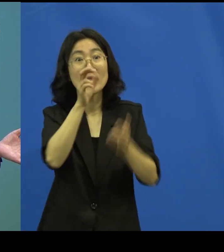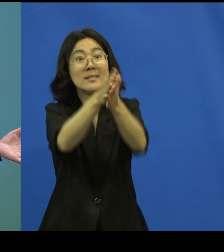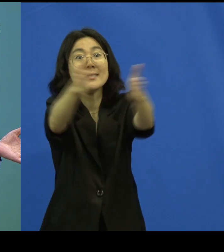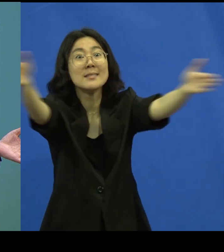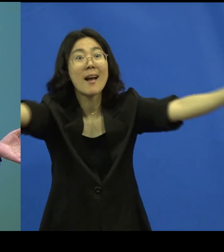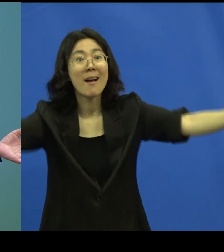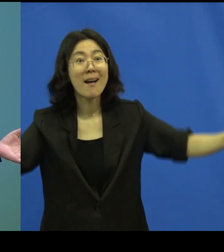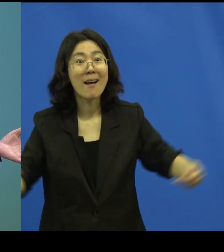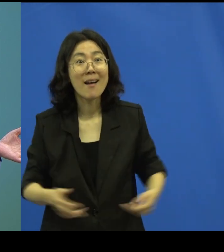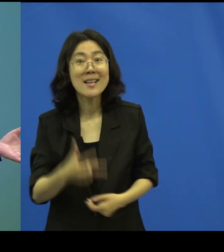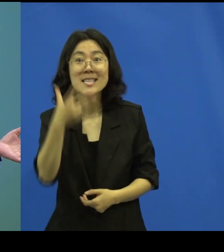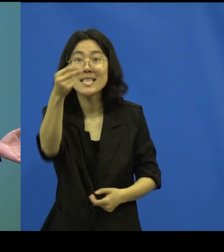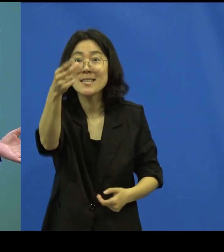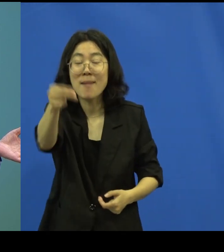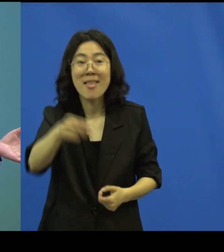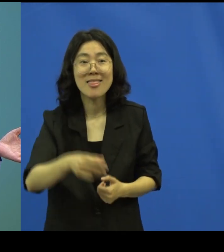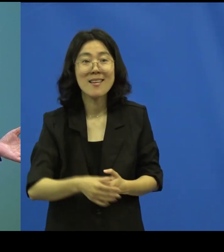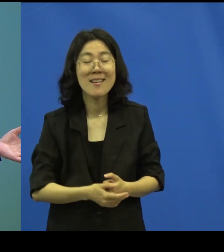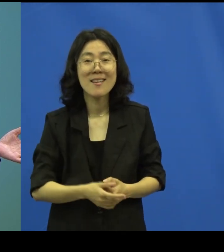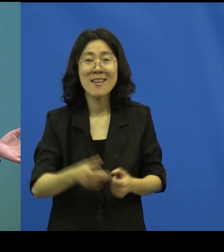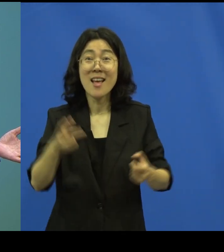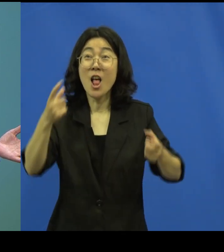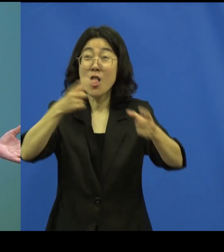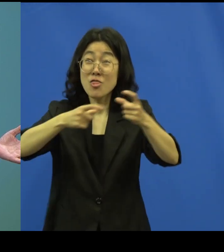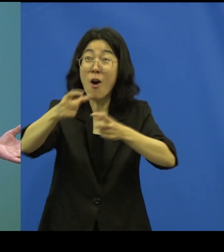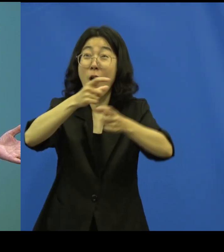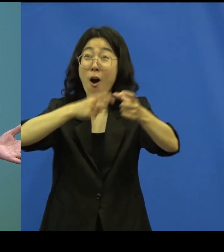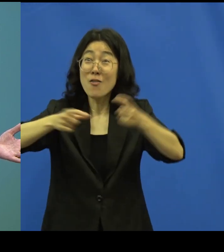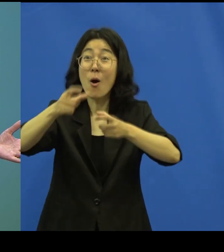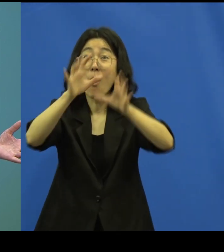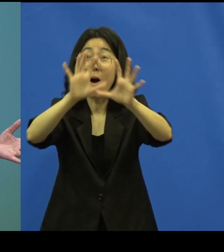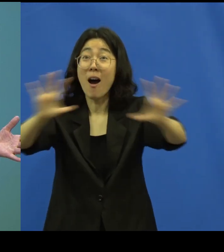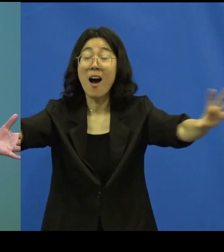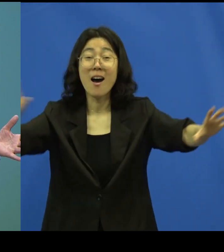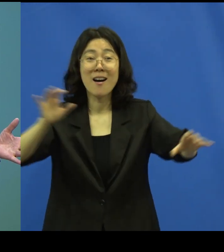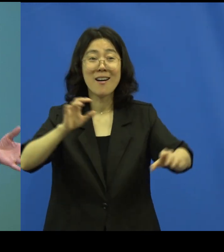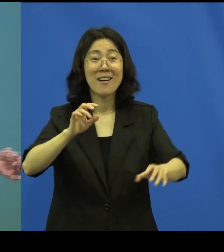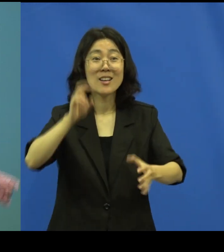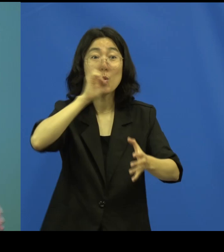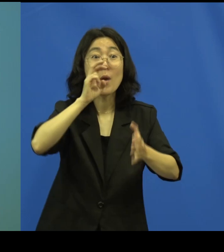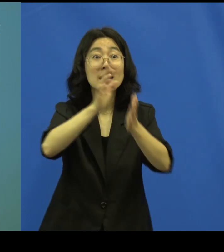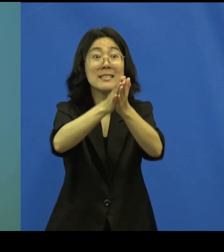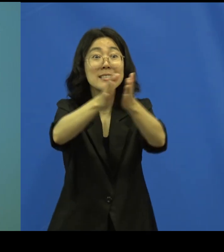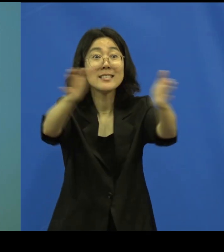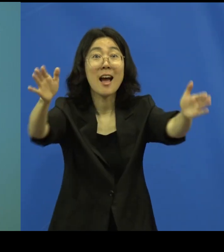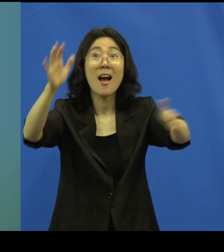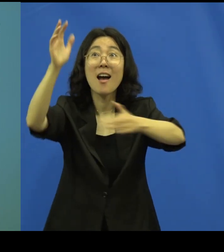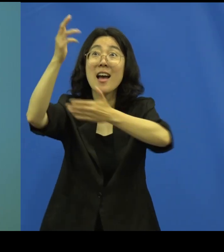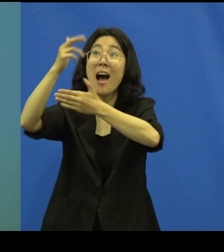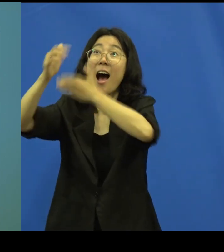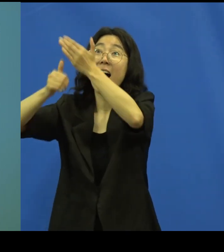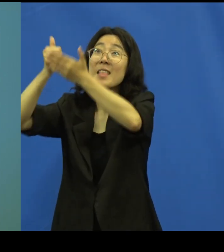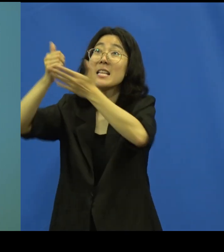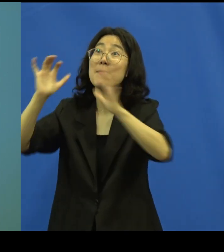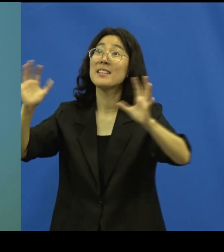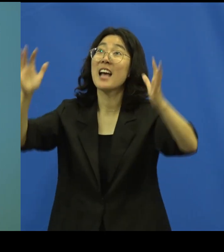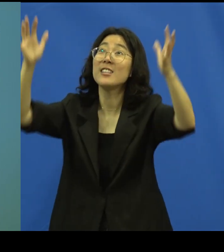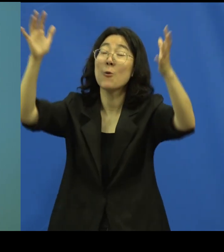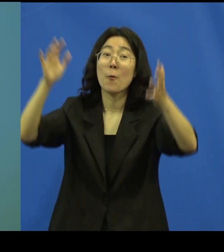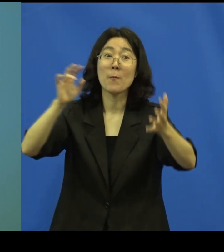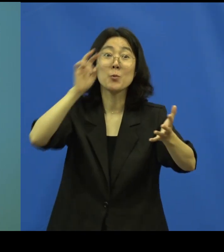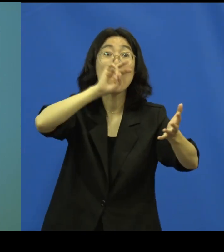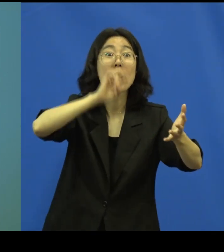있어요. 7만 명. 그 이상 또 큰 데가 별로 없죠. 8만, 7만, 8만. 근데 오늘 여기에서 말하는